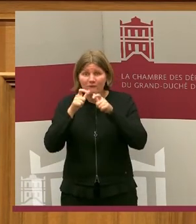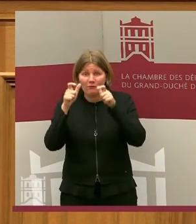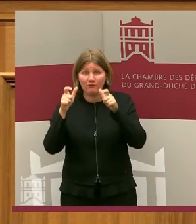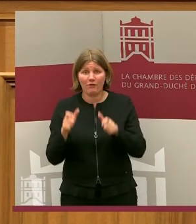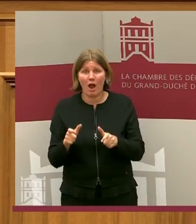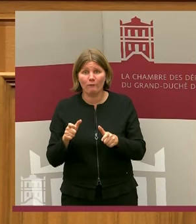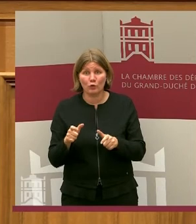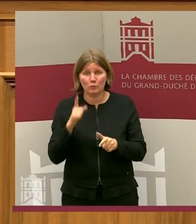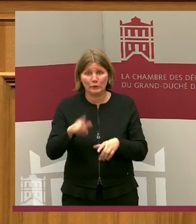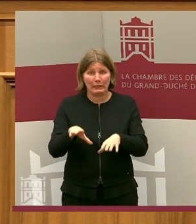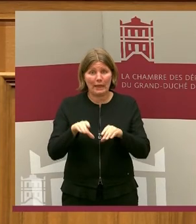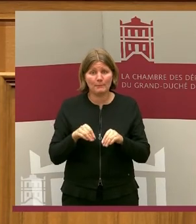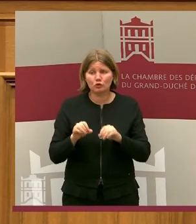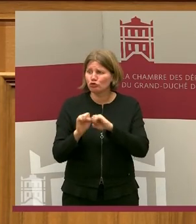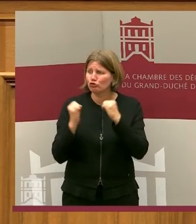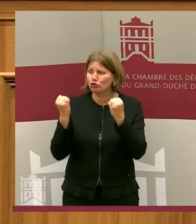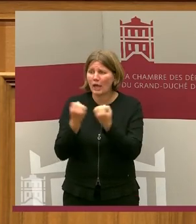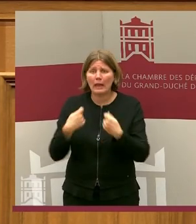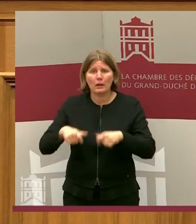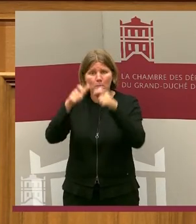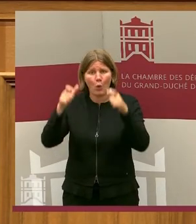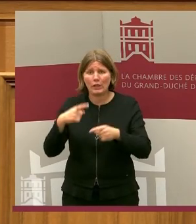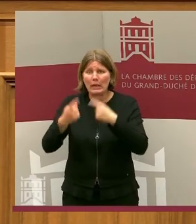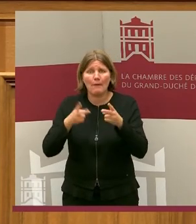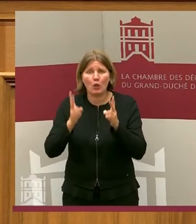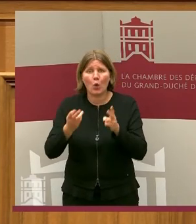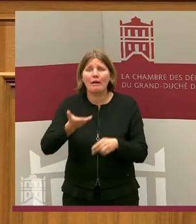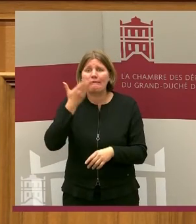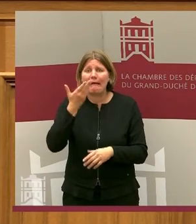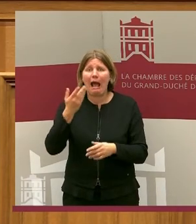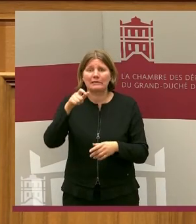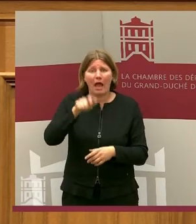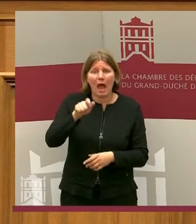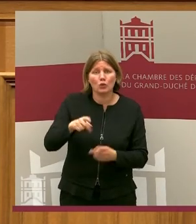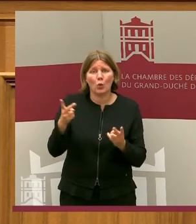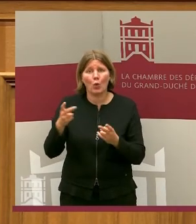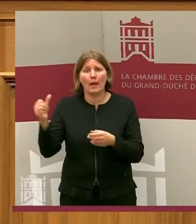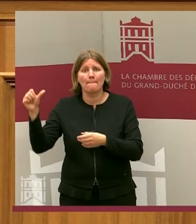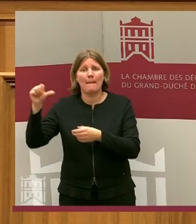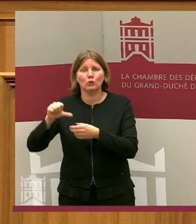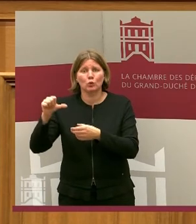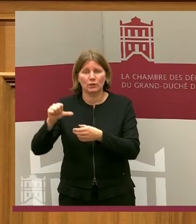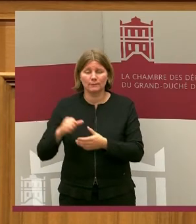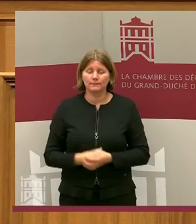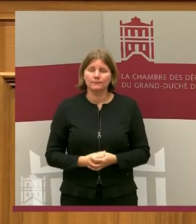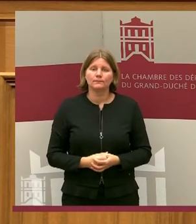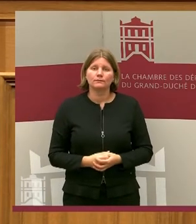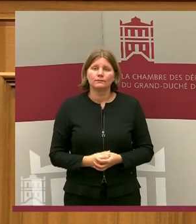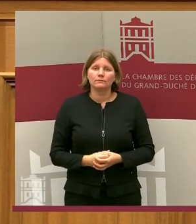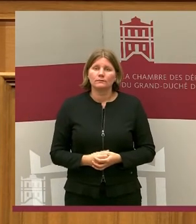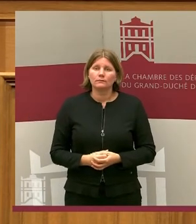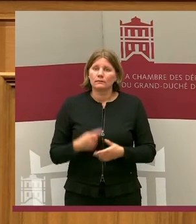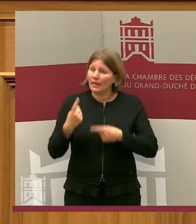die Staatsgebäude mit Gasheizungen oder Masut gehetzt. Und im Bereich des staatlichen Wohnungsbau sind noch